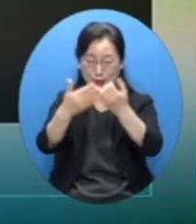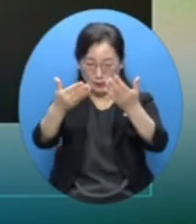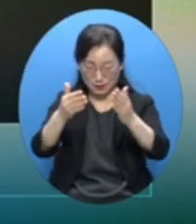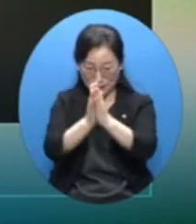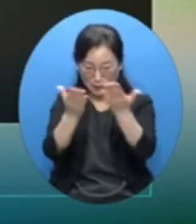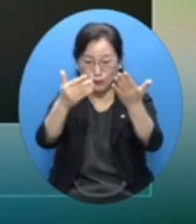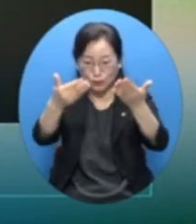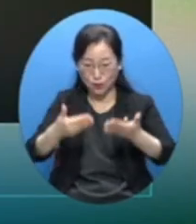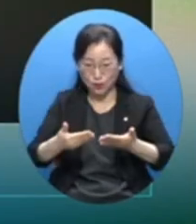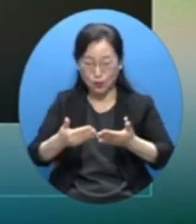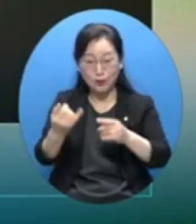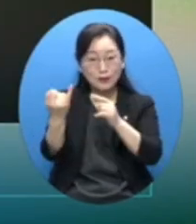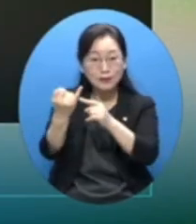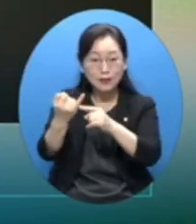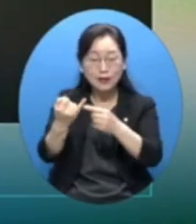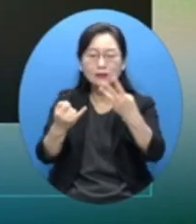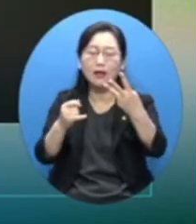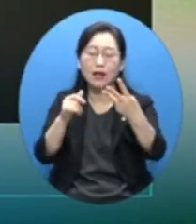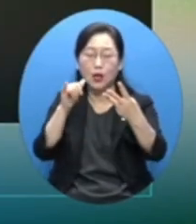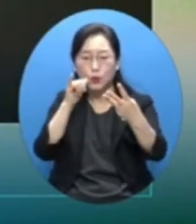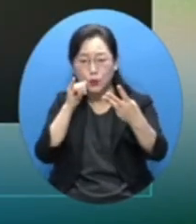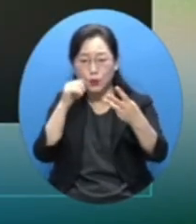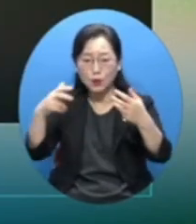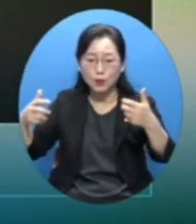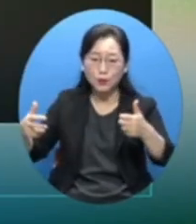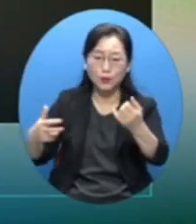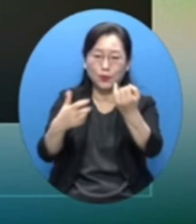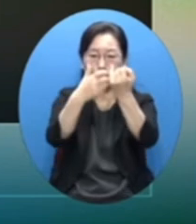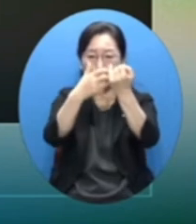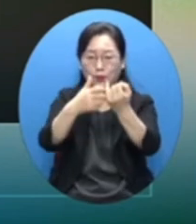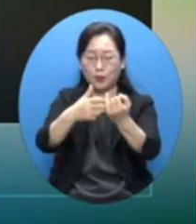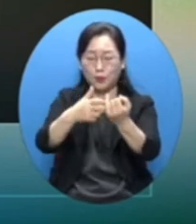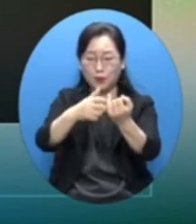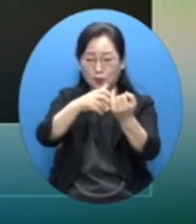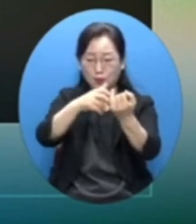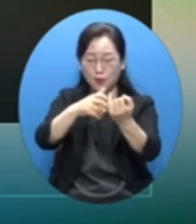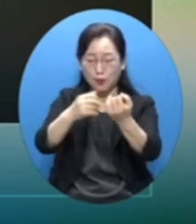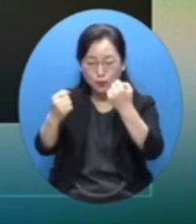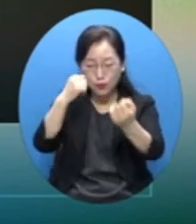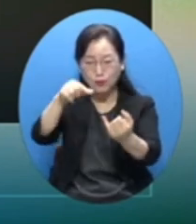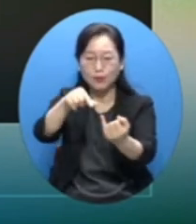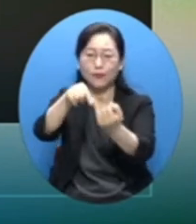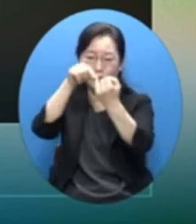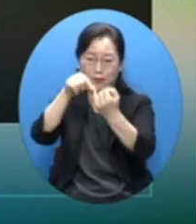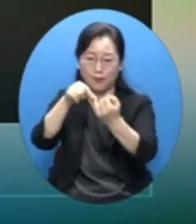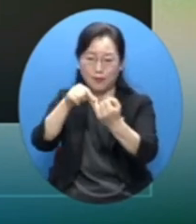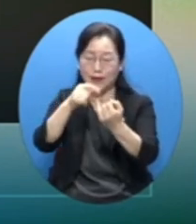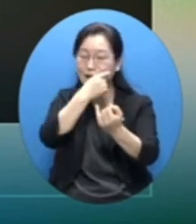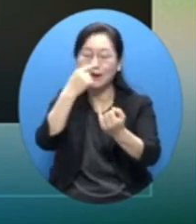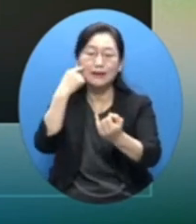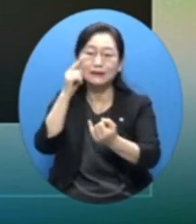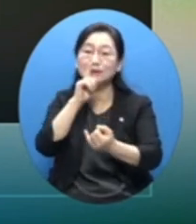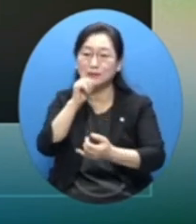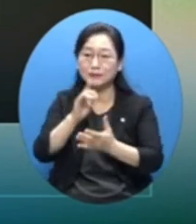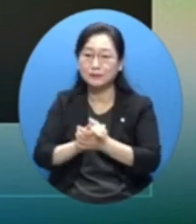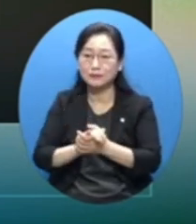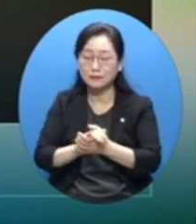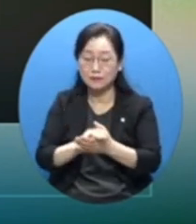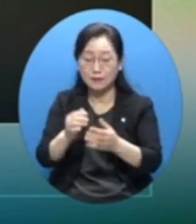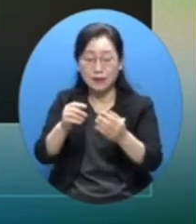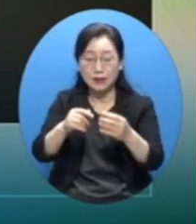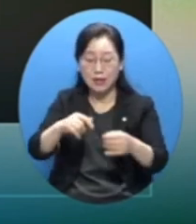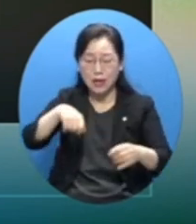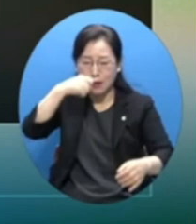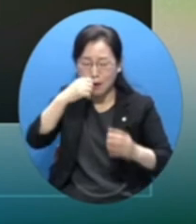세 가지 중독과 교통사고에서 건지신 하나님 은혜를 여기서 간증하고 있는데 시기장에